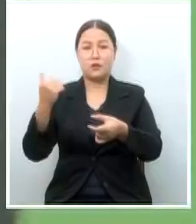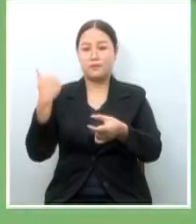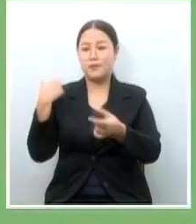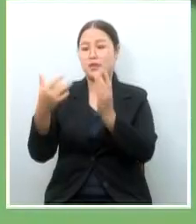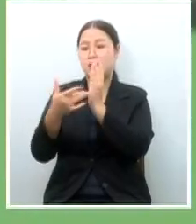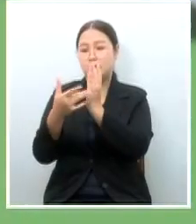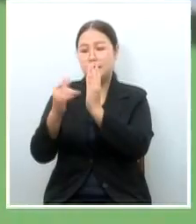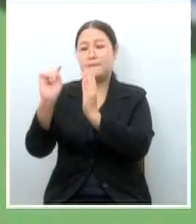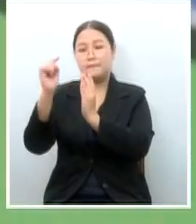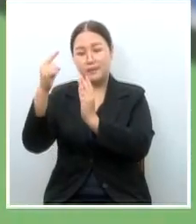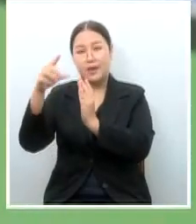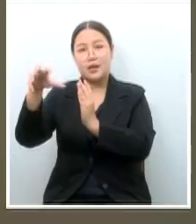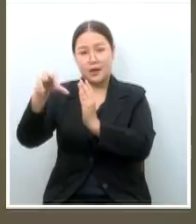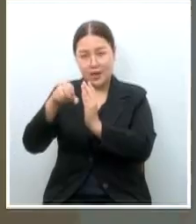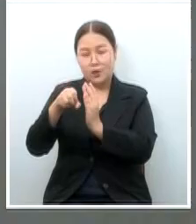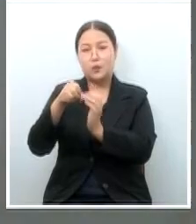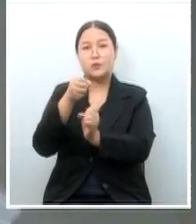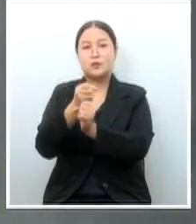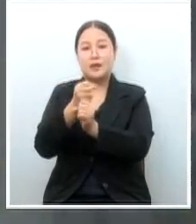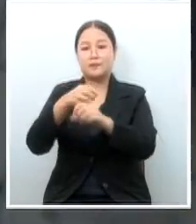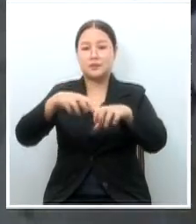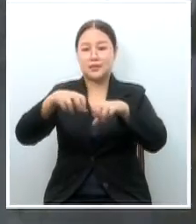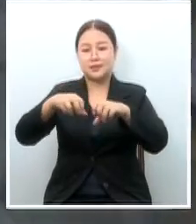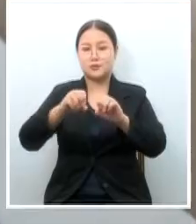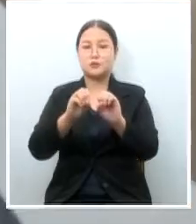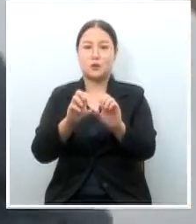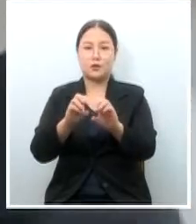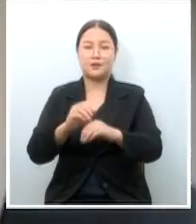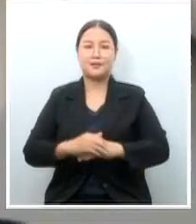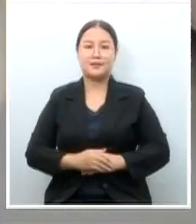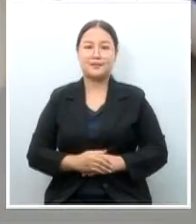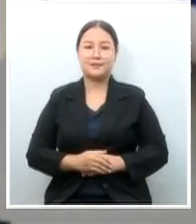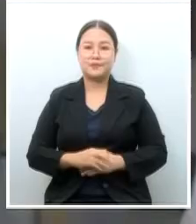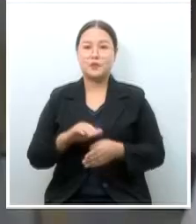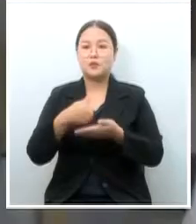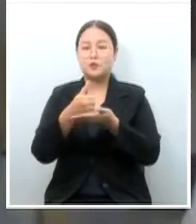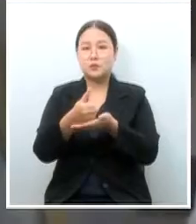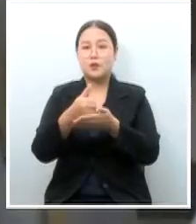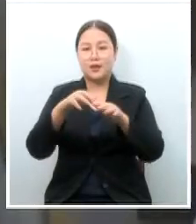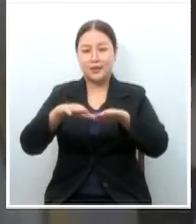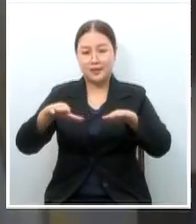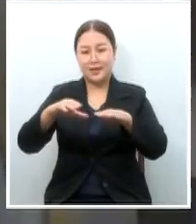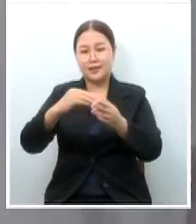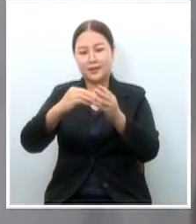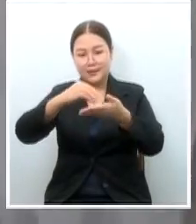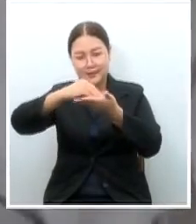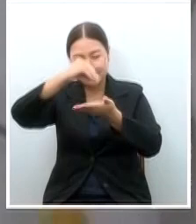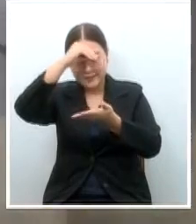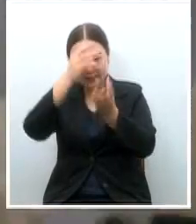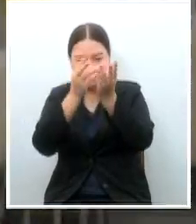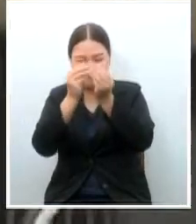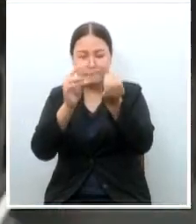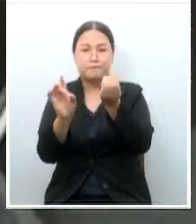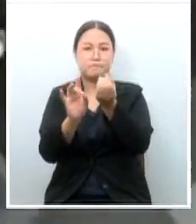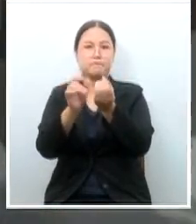ลยีที่ทันสมัยมาใช้ในการจัดการเรียนการสอนพัฒนานวัตกรรมการจัดการเรียนรู้อย่างมีประสิทธิภาพ